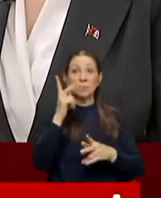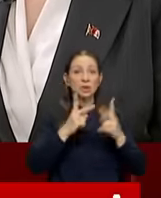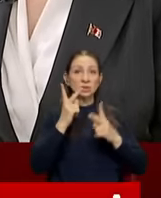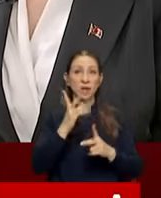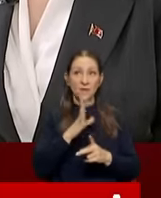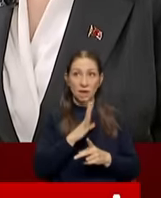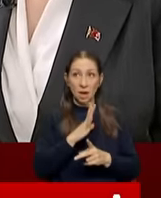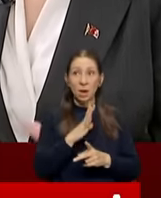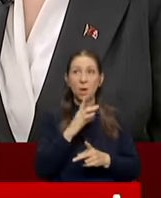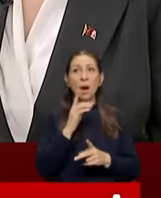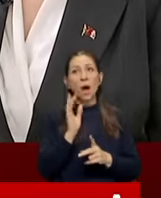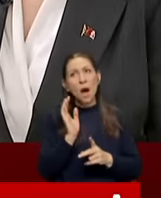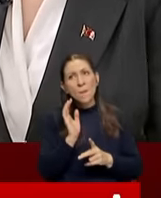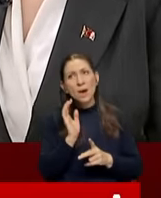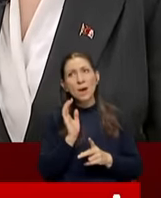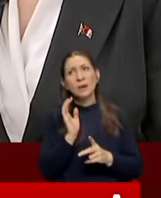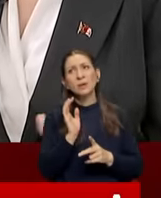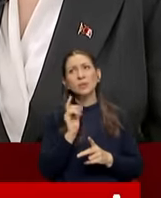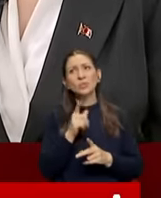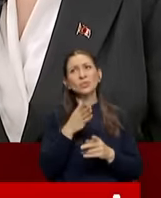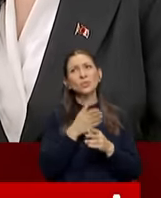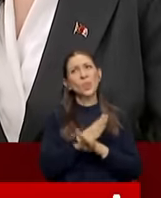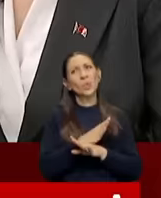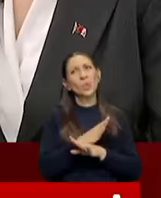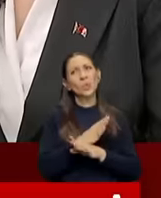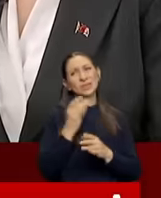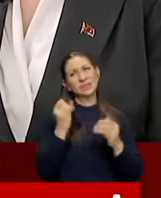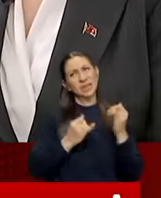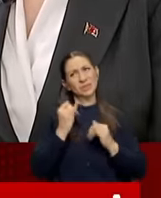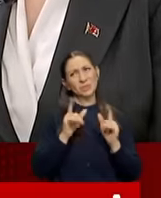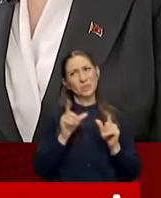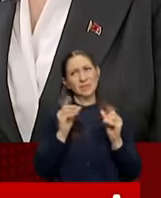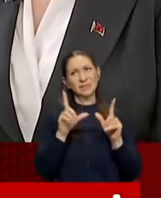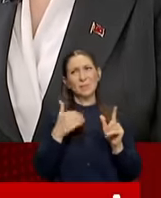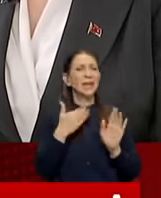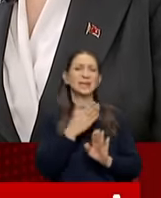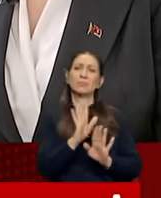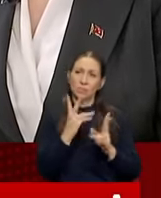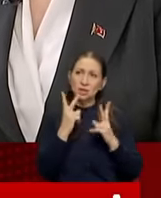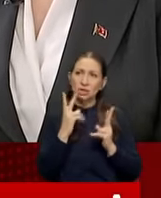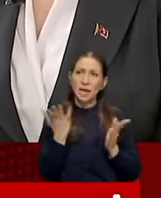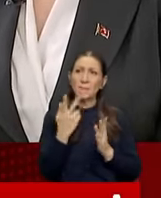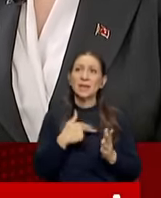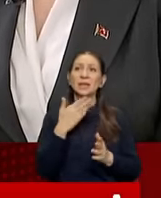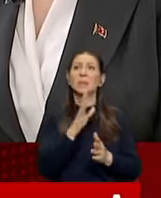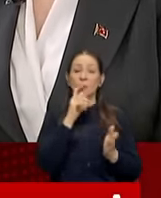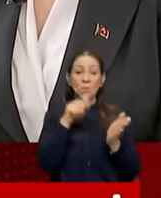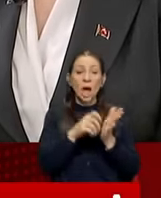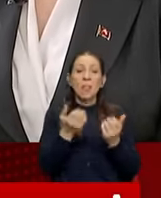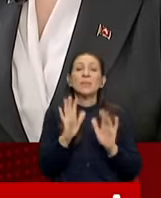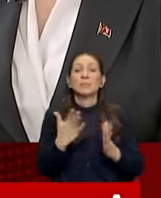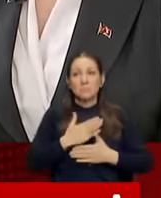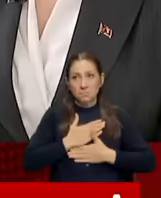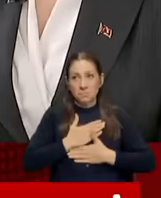şeyler var ama yani eee bunların doğruluğu tartışılması lazım Ben gitmedim açıkçası henüz belediyeye mazbatayı Henüz